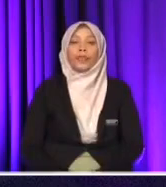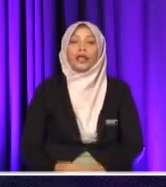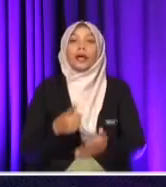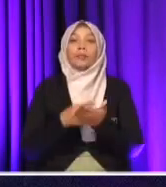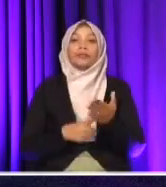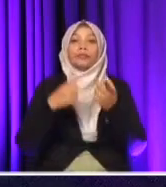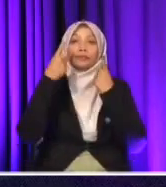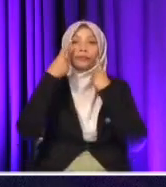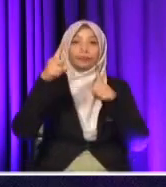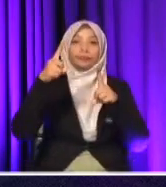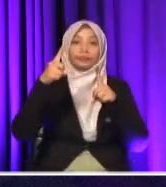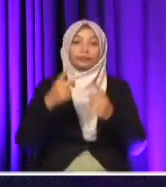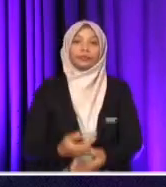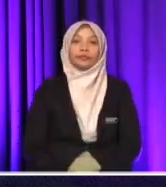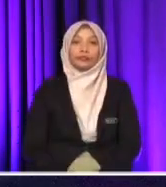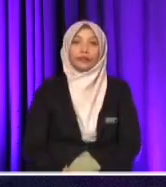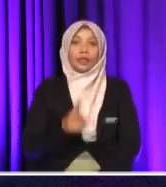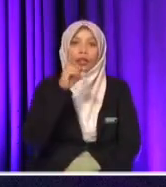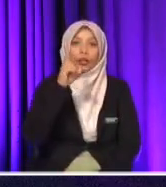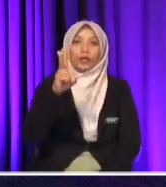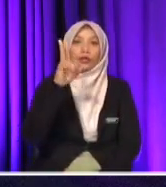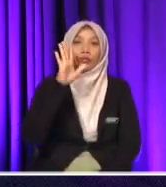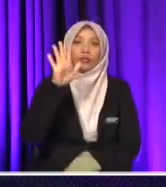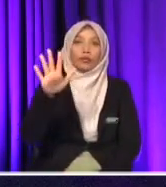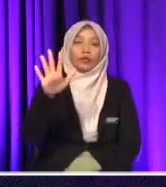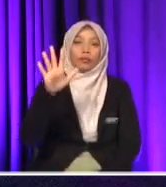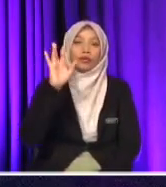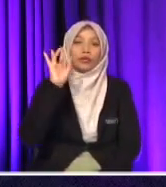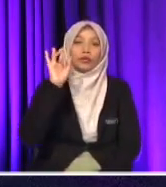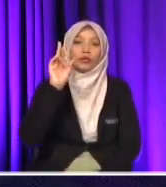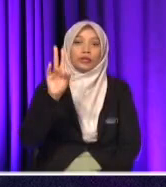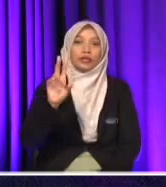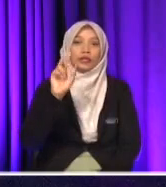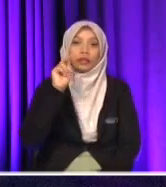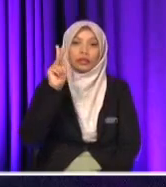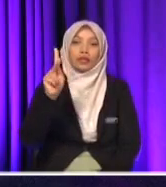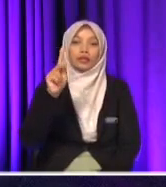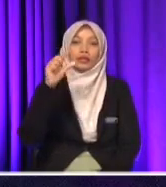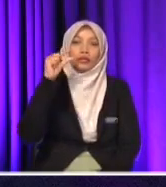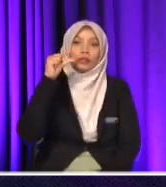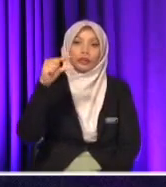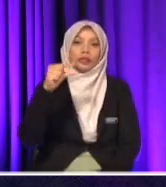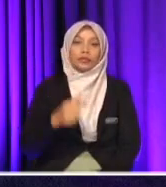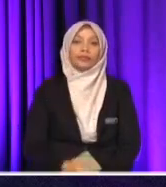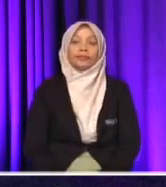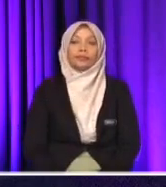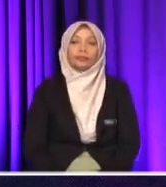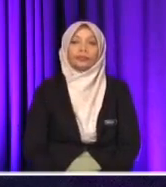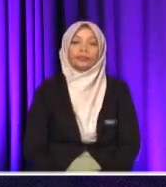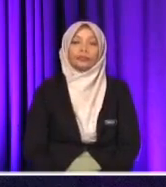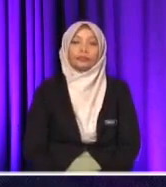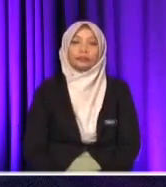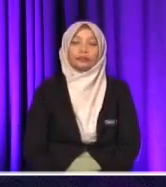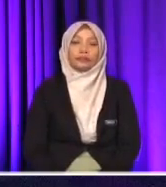kat situ, Iman? 25K. 25 kilohertz kan? Kilohertz. Kilo tu adalah